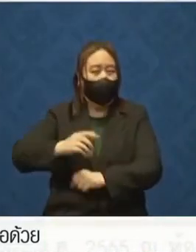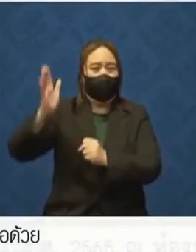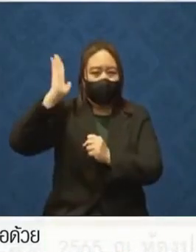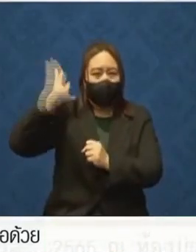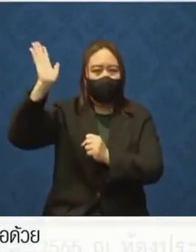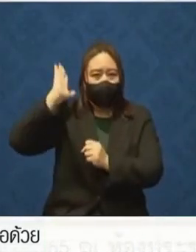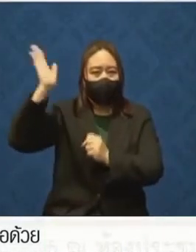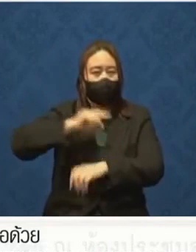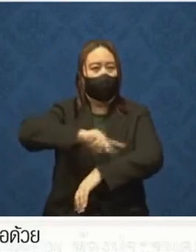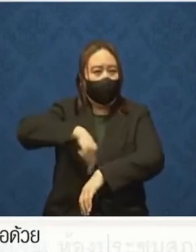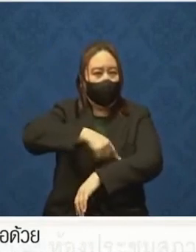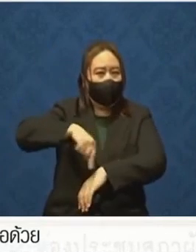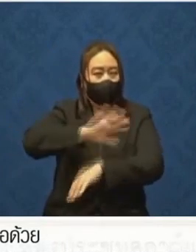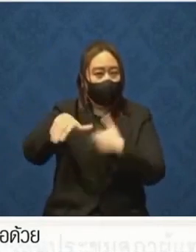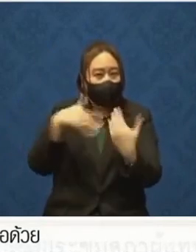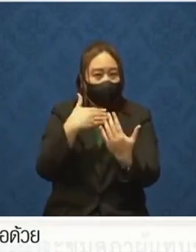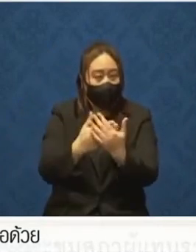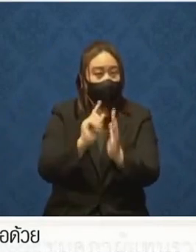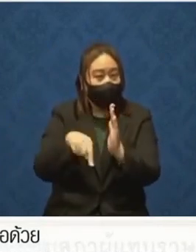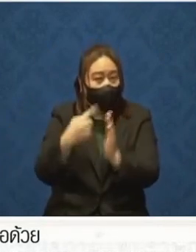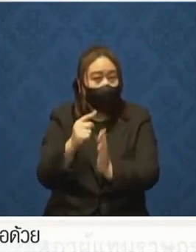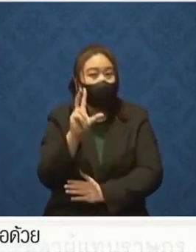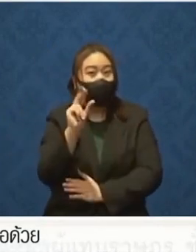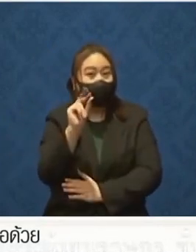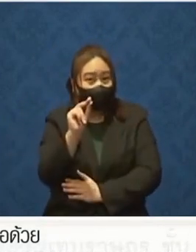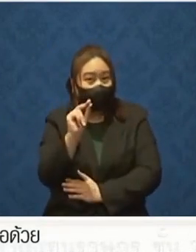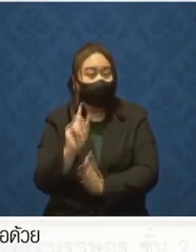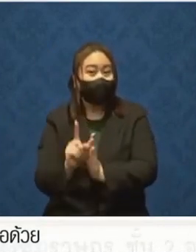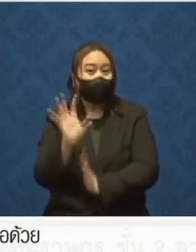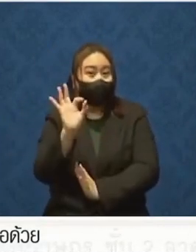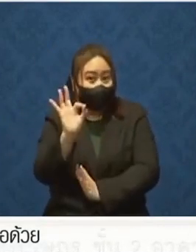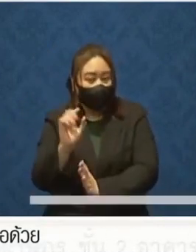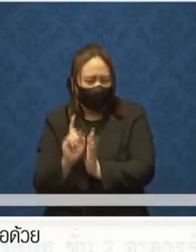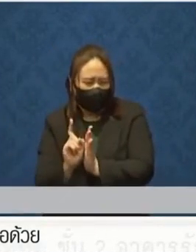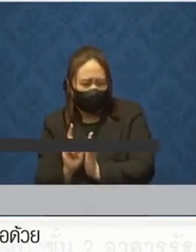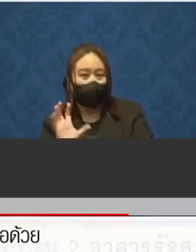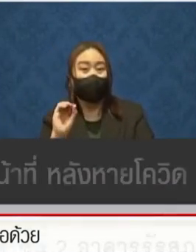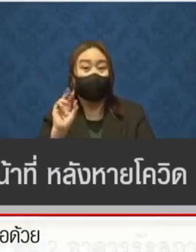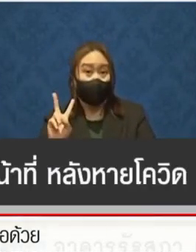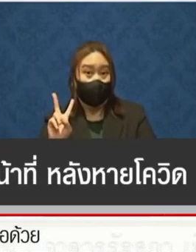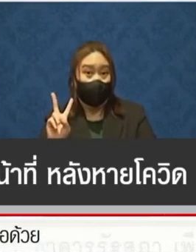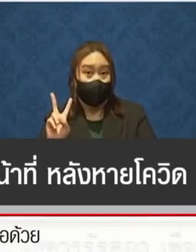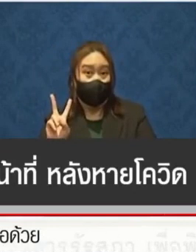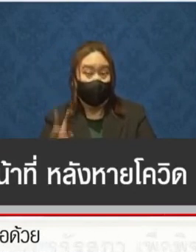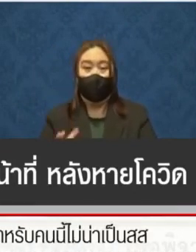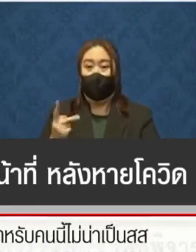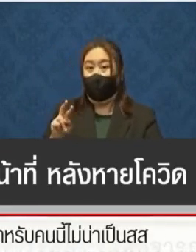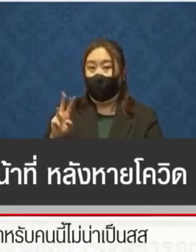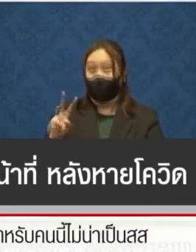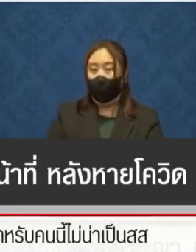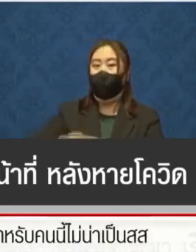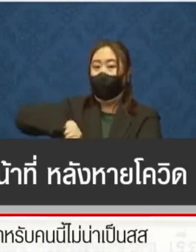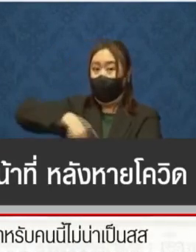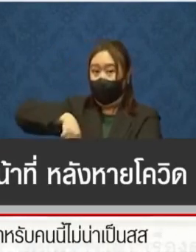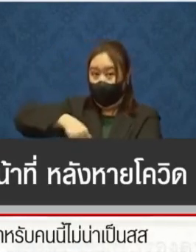น้าที่ซึ่งวันนี้เองท่านชวนก็ได้แจ้งบอกว่าวันนี้ฝ่ายค้านจะอภิปรายพลเอกประยุทธ์จันทร์โอชานายกรัฐมนตรีและก็รัฐมนตรีว่าการกระทรวงกลาโหมเพียงคน